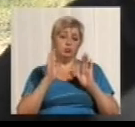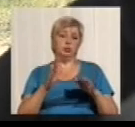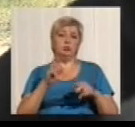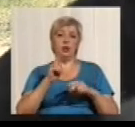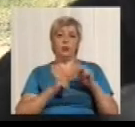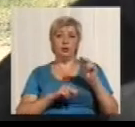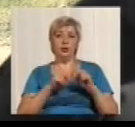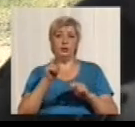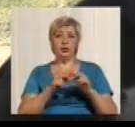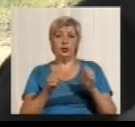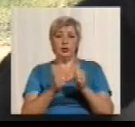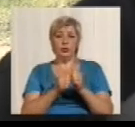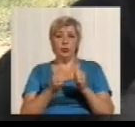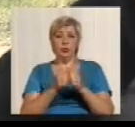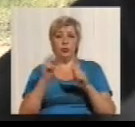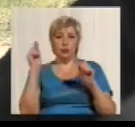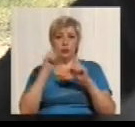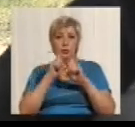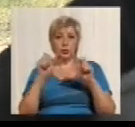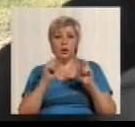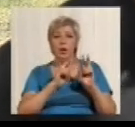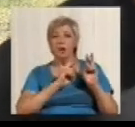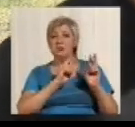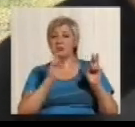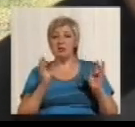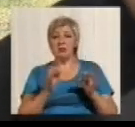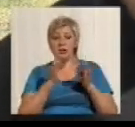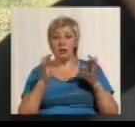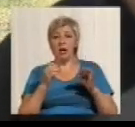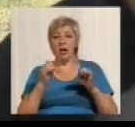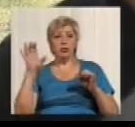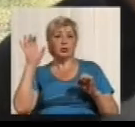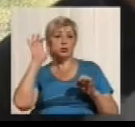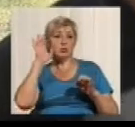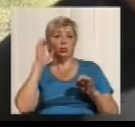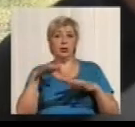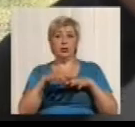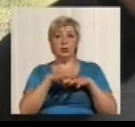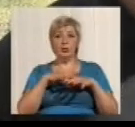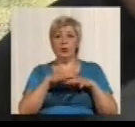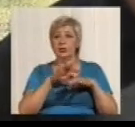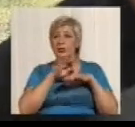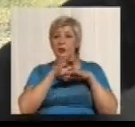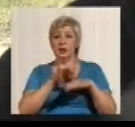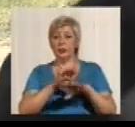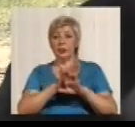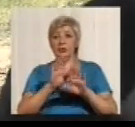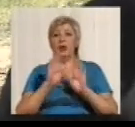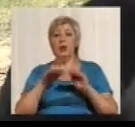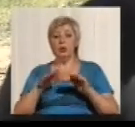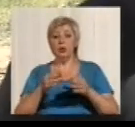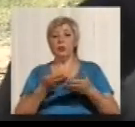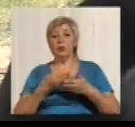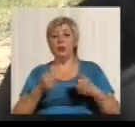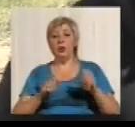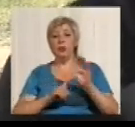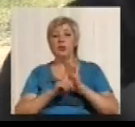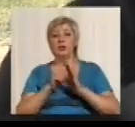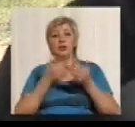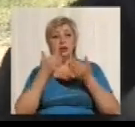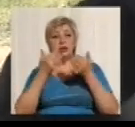причому ніяких слухань громадських не проводилося, щоб це будівництво робити. Звичайно, що ми потім почали звертатися